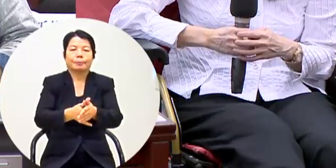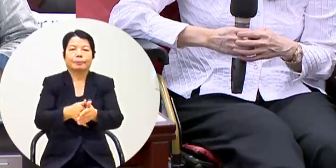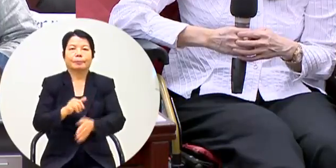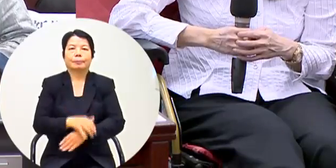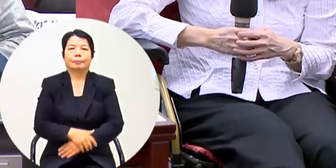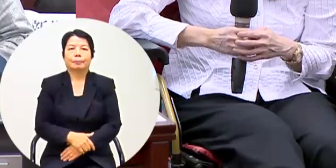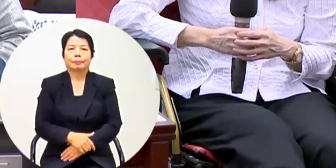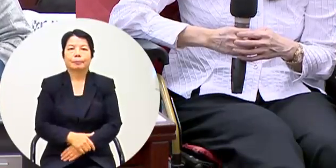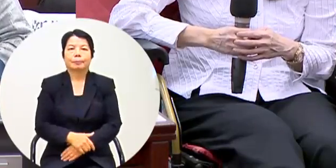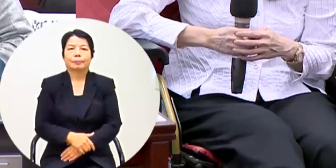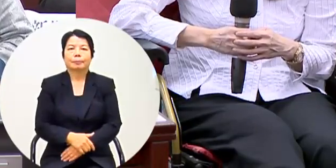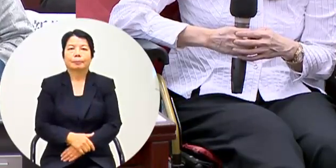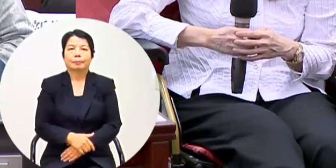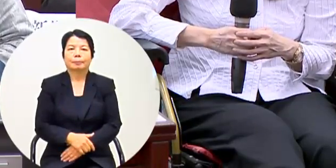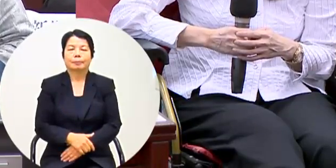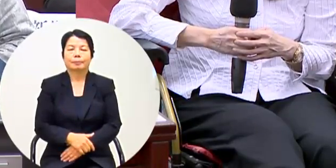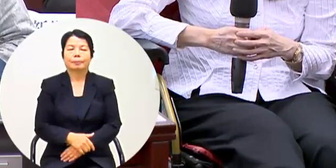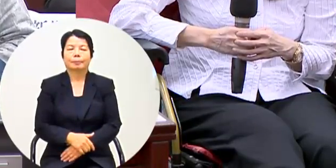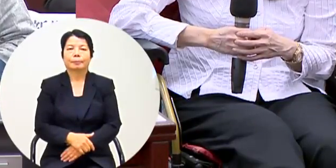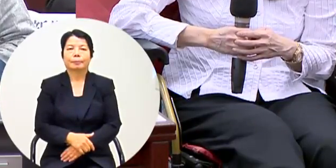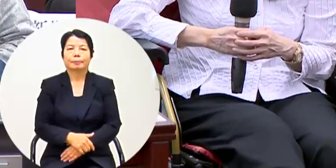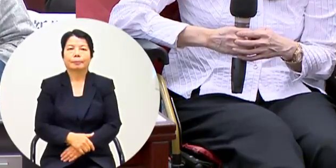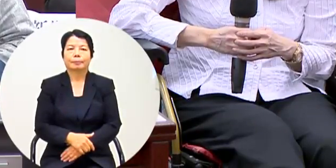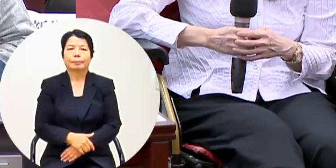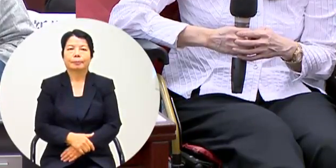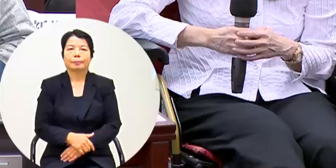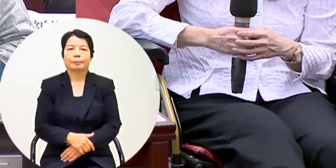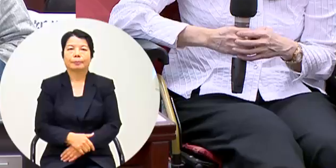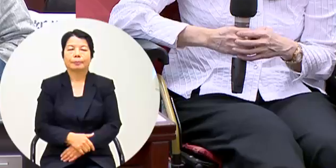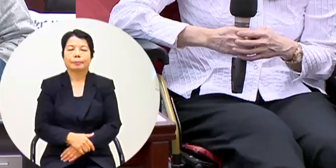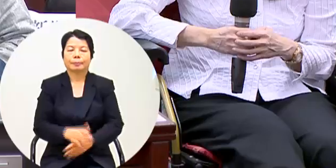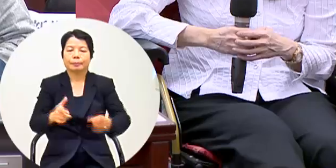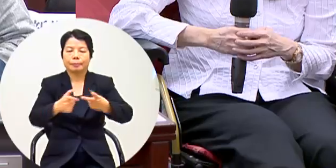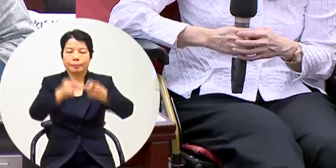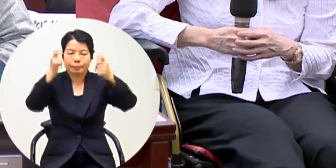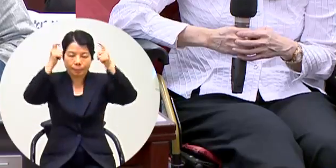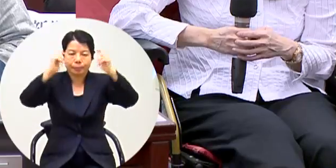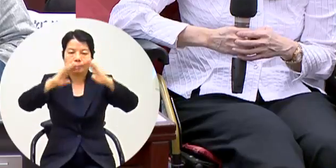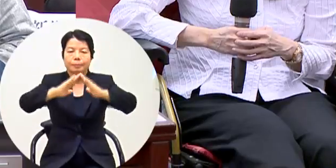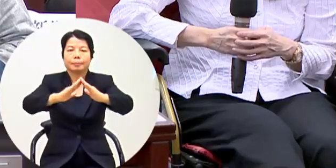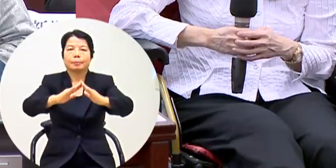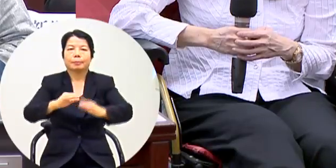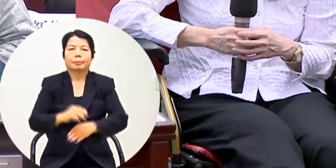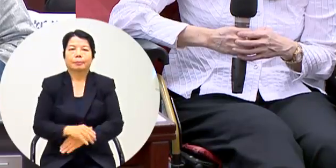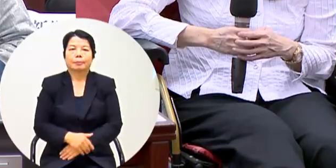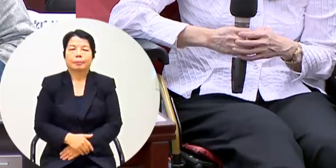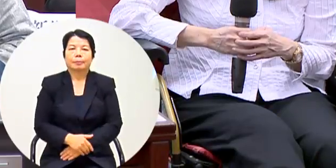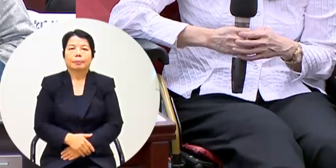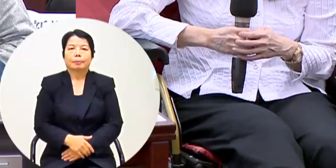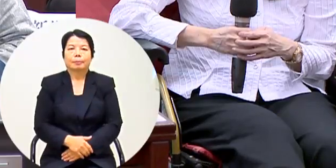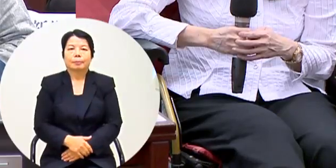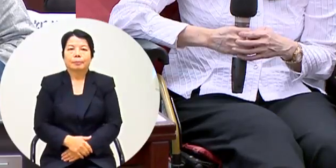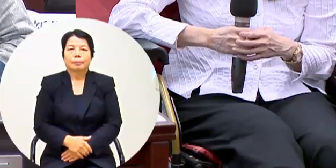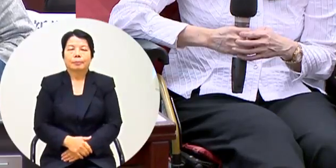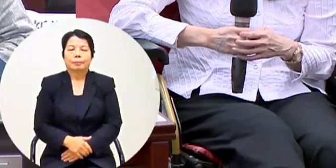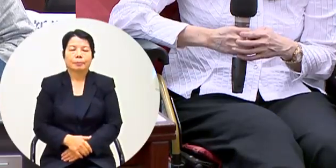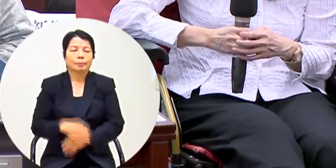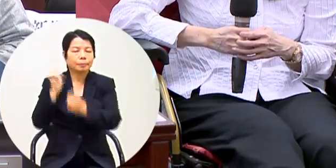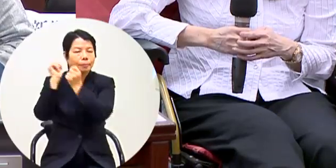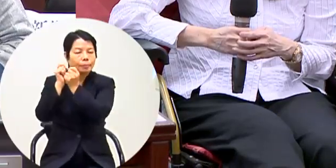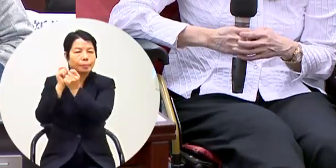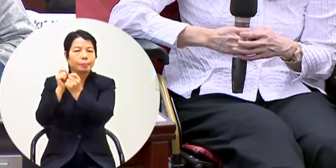分就是说我们高雄市，那上一次当我们最近会跟那个赖院长，他